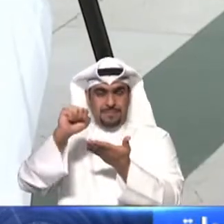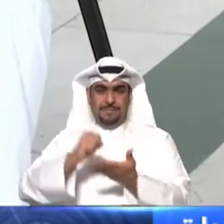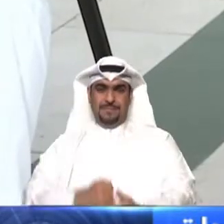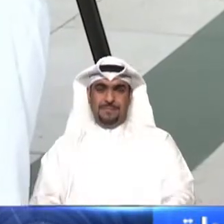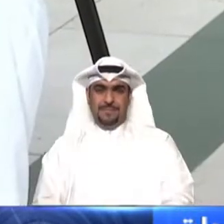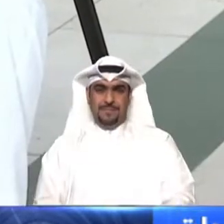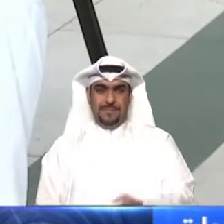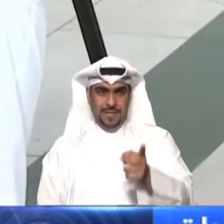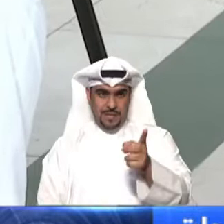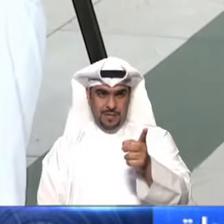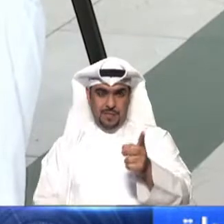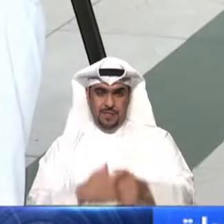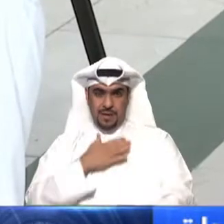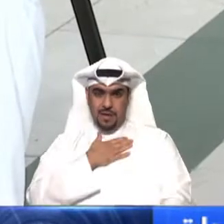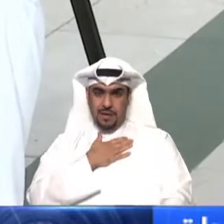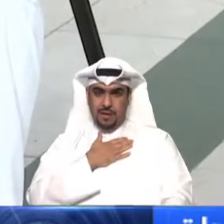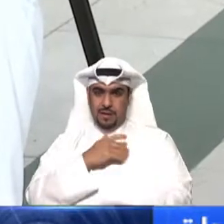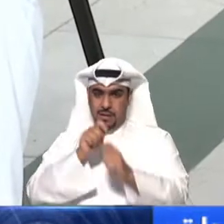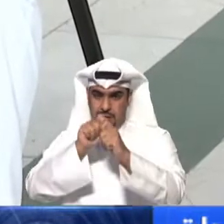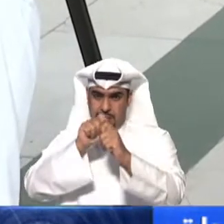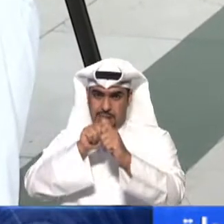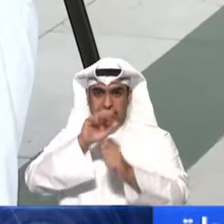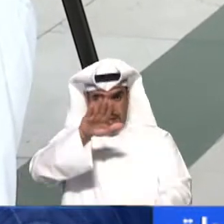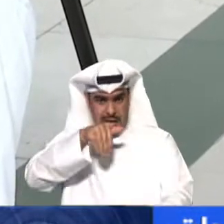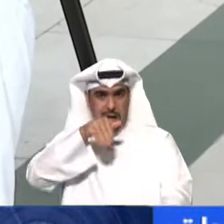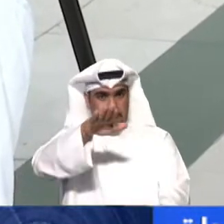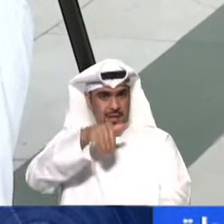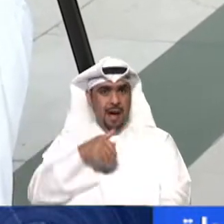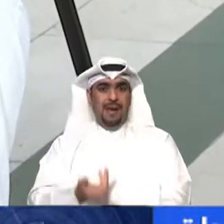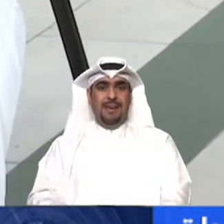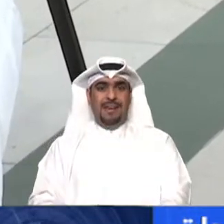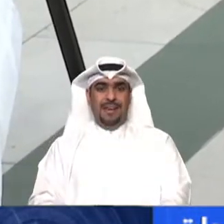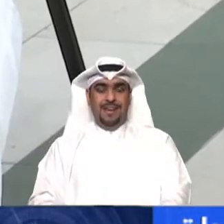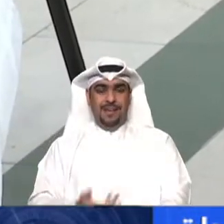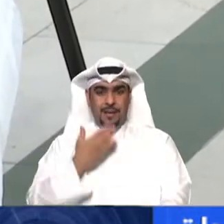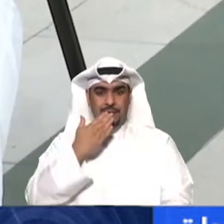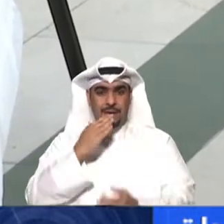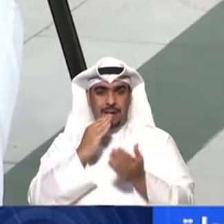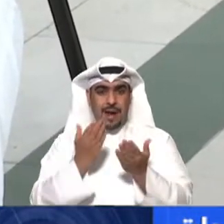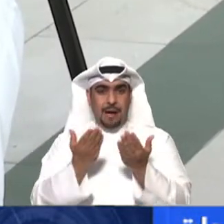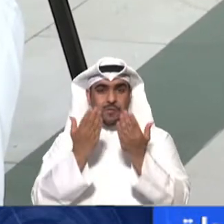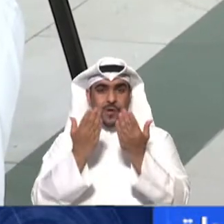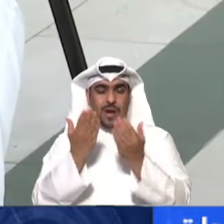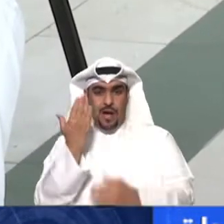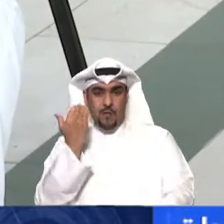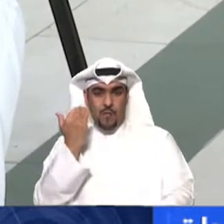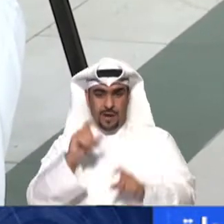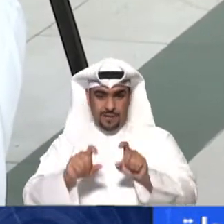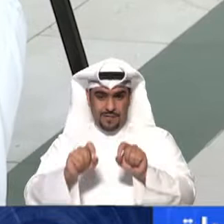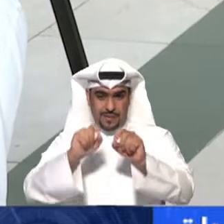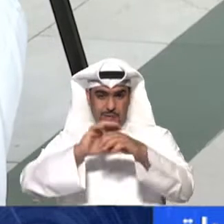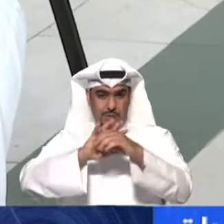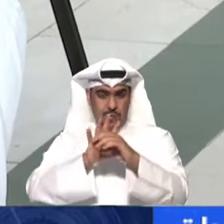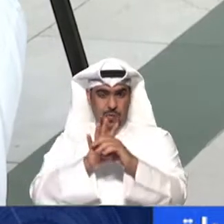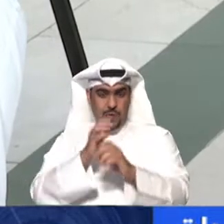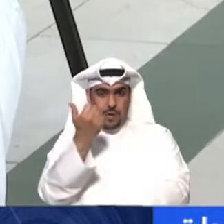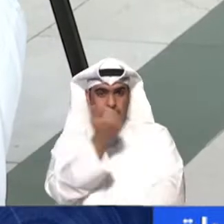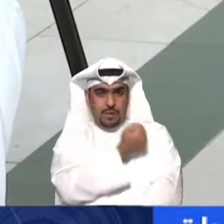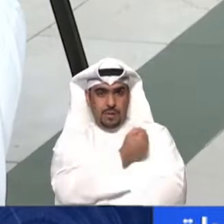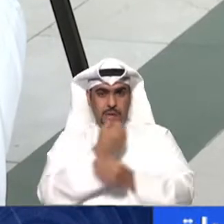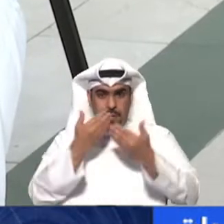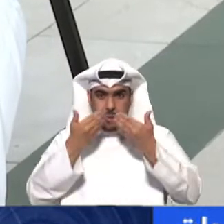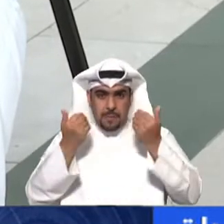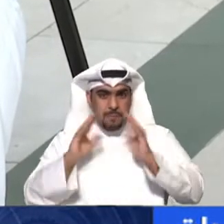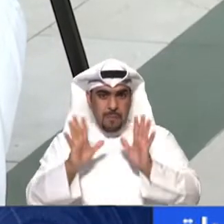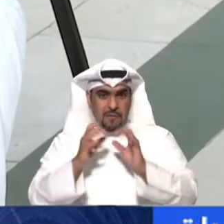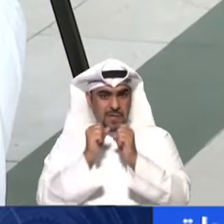الكل يطعم، لأن دام إن في داء ولقينا له دواء هذه نعمة من رب العالمين. ورايب عملية التطعيم هنا